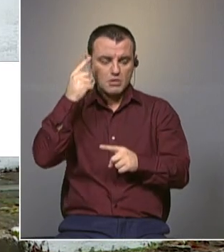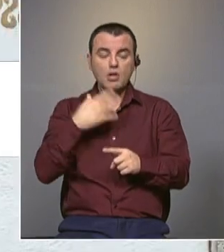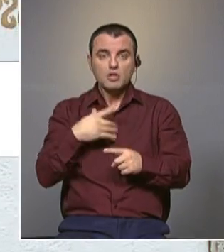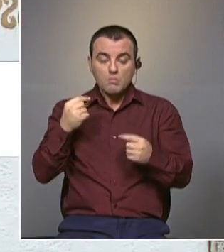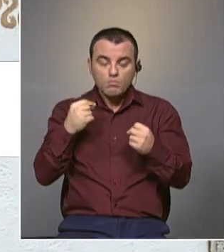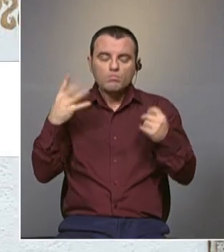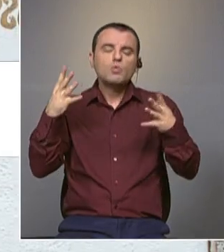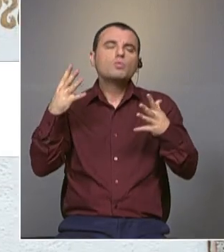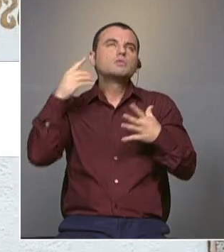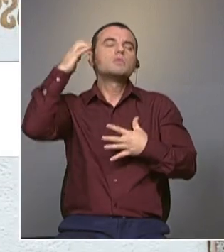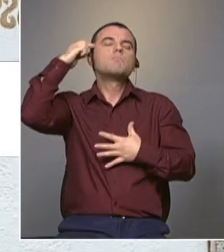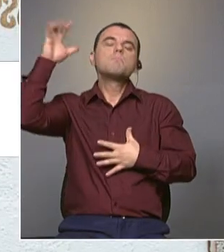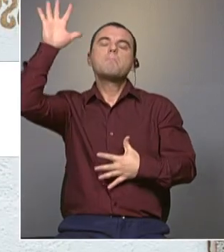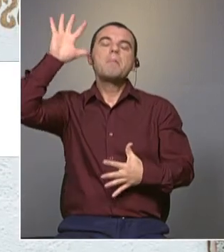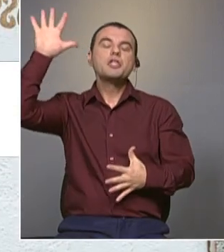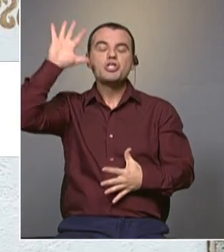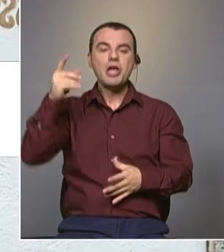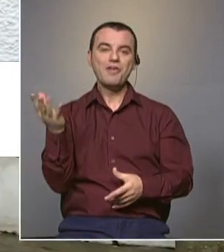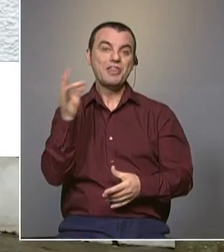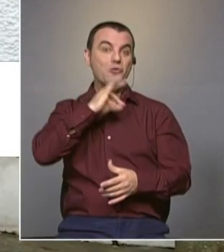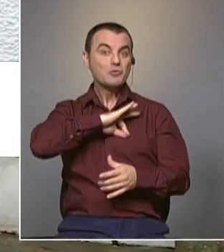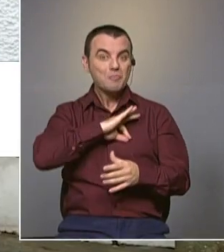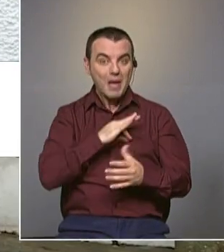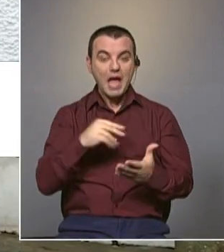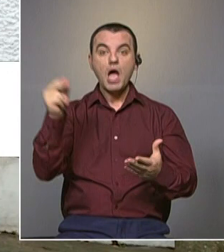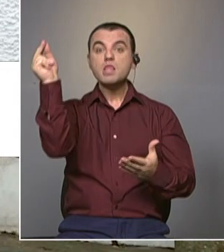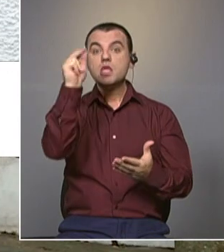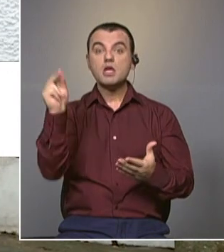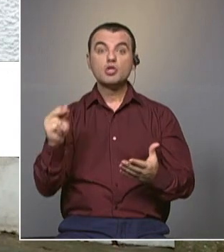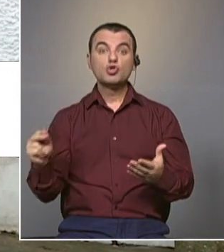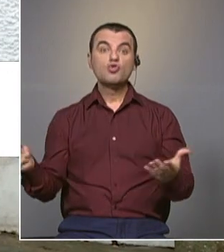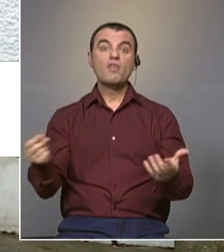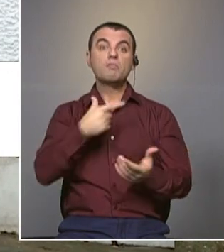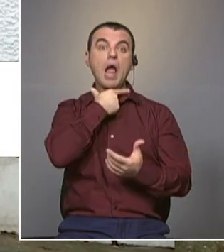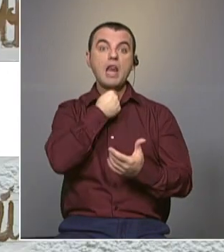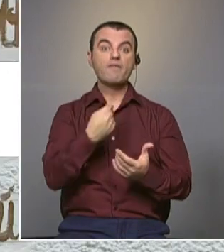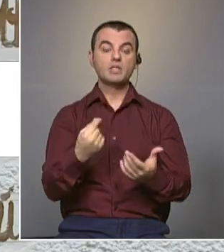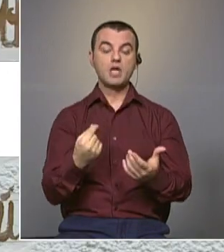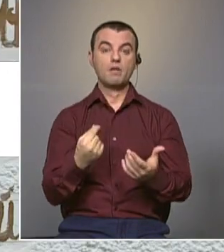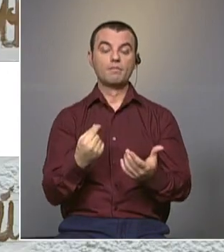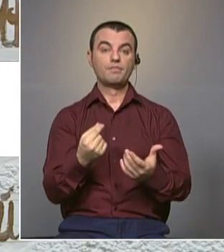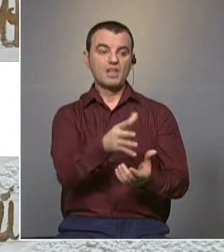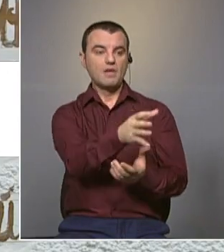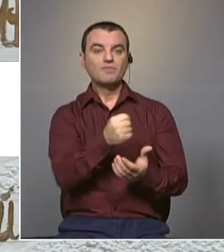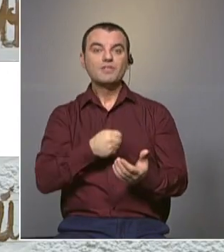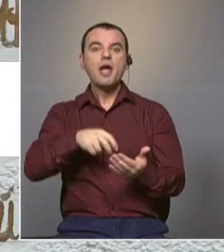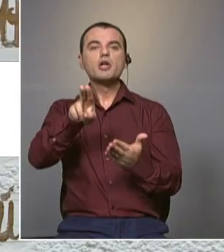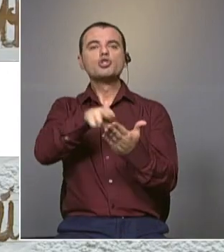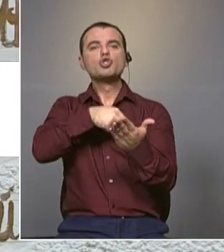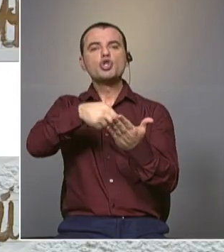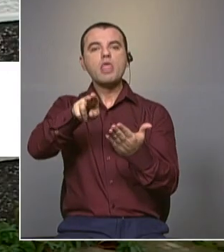много съм мечтала да мога да нарисувам Левски. Взех четката,